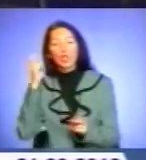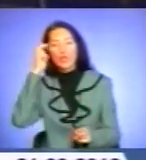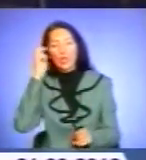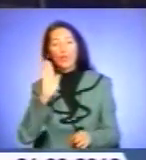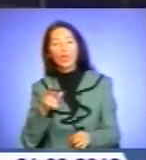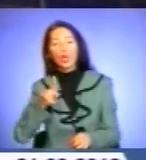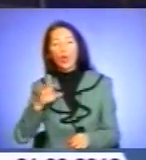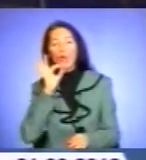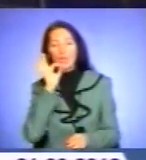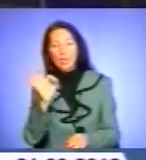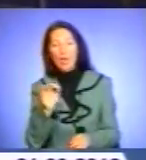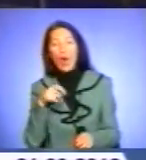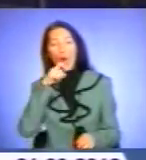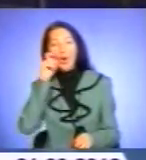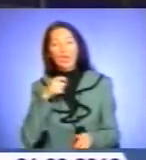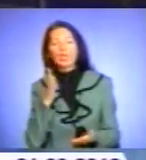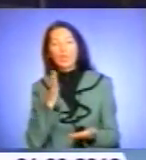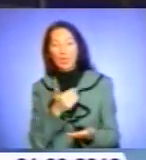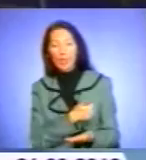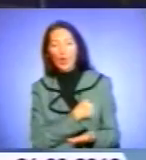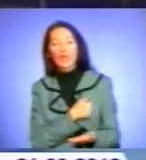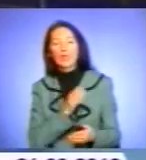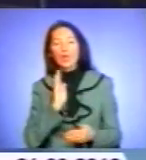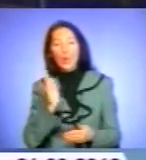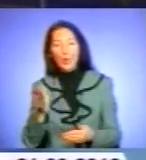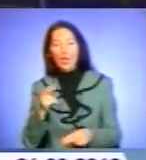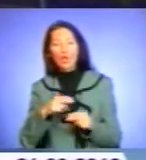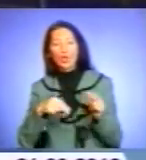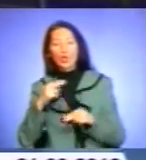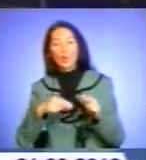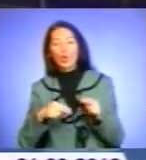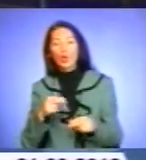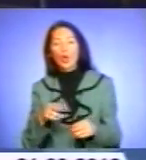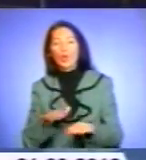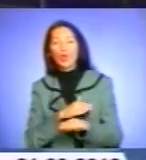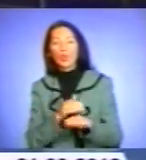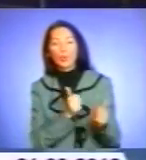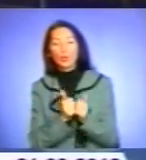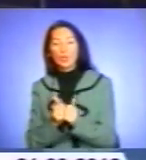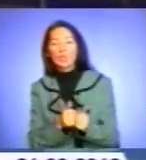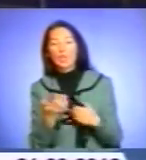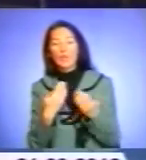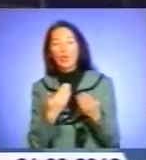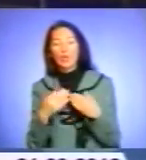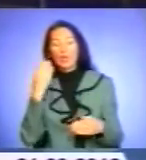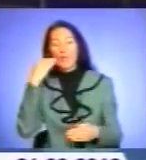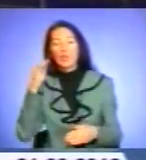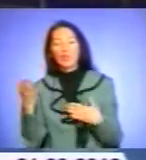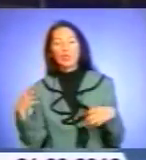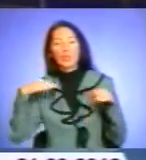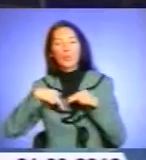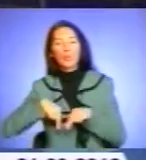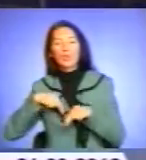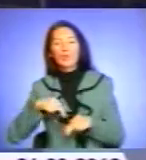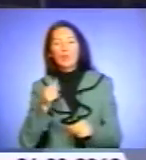наголосив, Україна налаштована на подальшу розбудову добросусідських відносин та ефективного співробітництва з Польщею. Перший крок